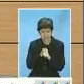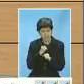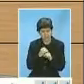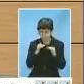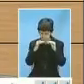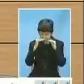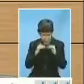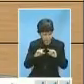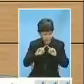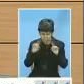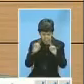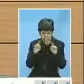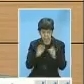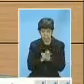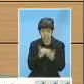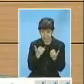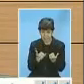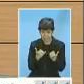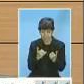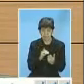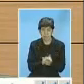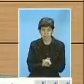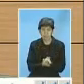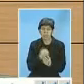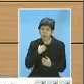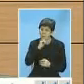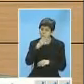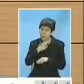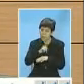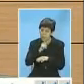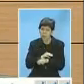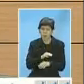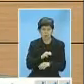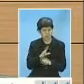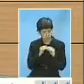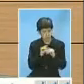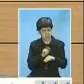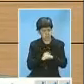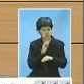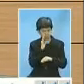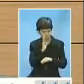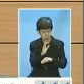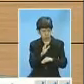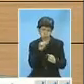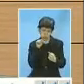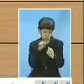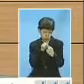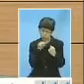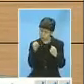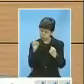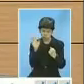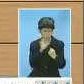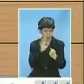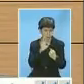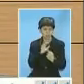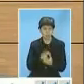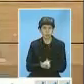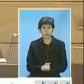กวาระหนึ่งนะครับวาระนี้อยากกราบเรียนท่านประธานให้ช่วยควบคุมการดำเนินการประชุมเป็นไปตามข้อบังคับด้วยขอกราบขอบพระคุ